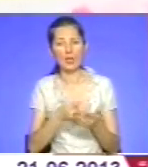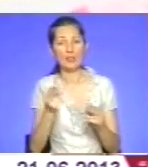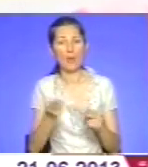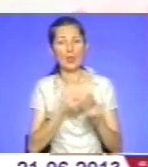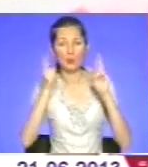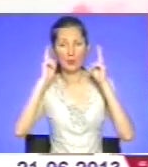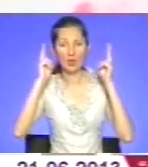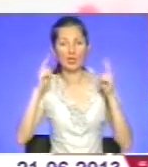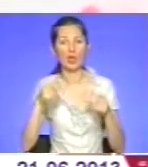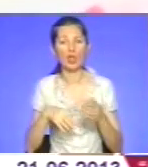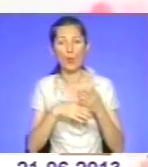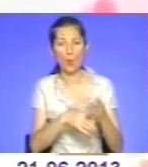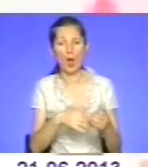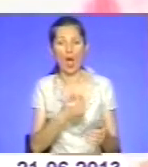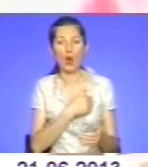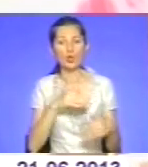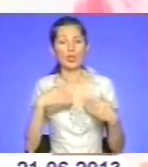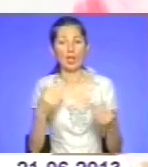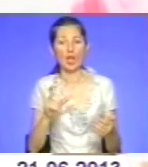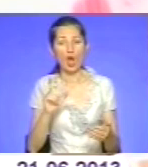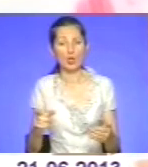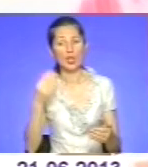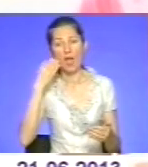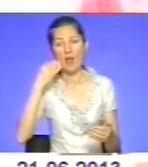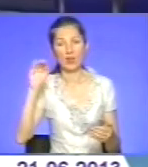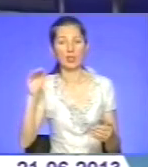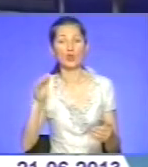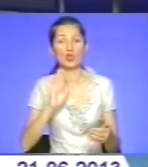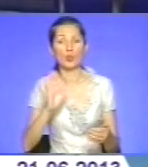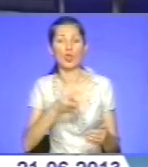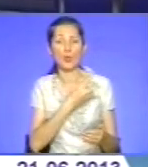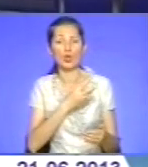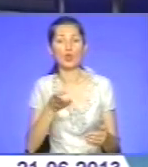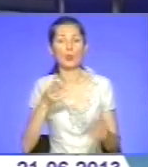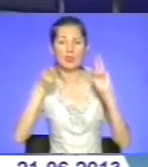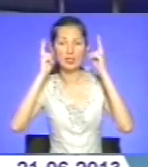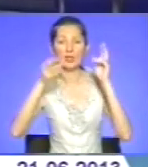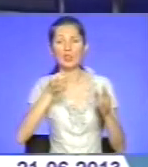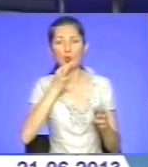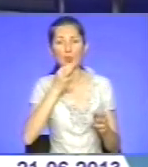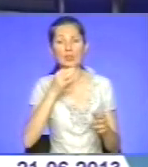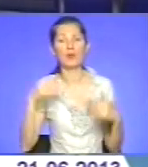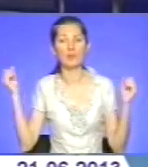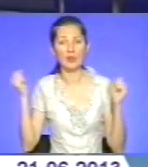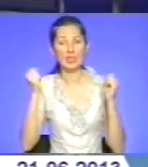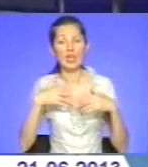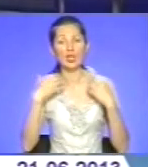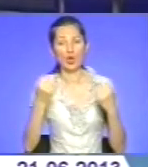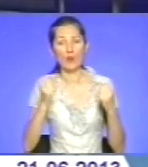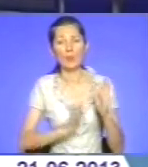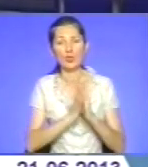ефективності, бути бадьорою і щоб моя зачіска їй сподобалась. Фізичне здоров'я підростаючого покоління